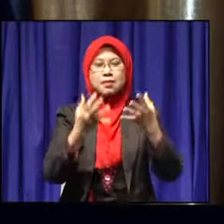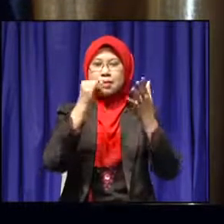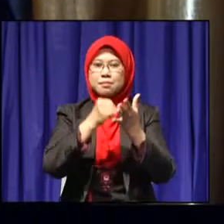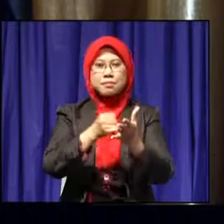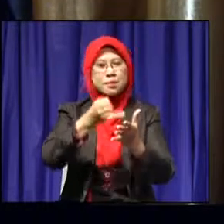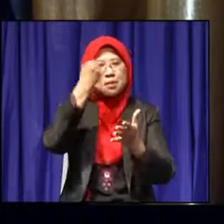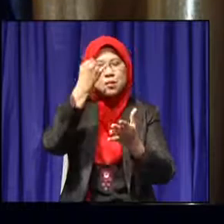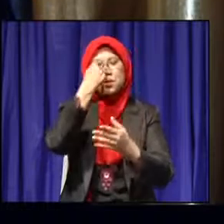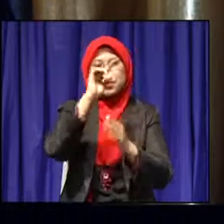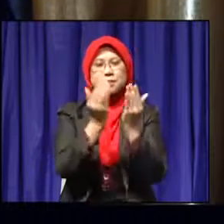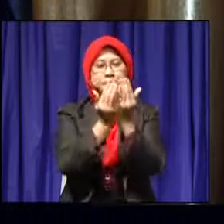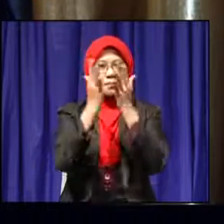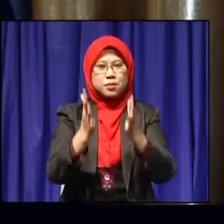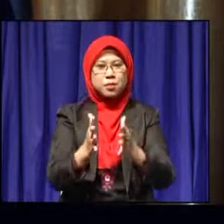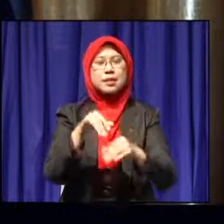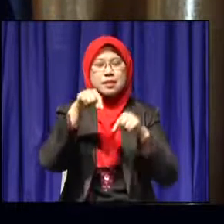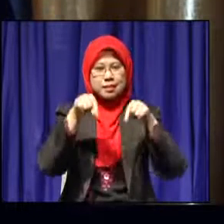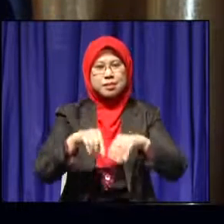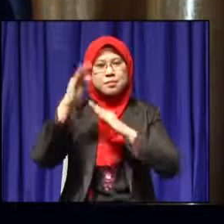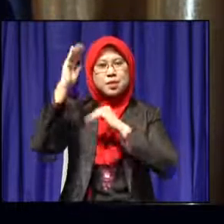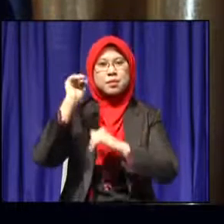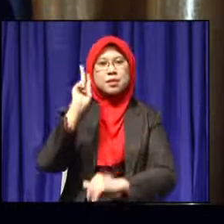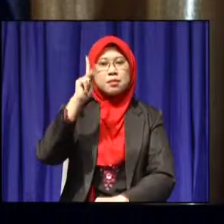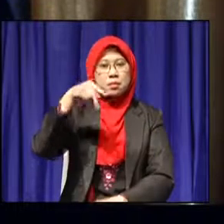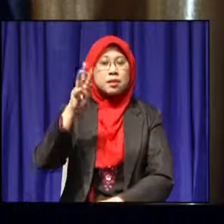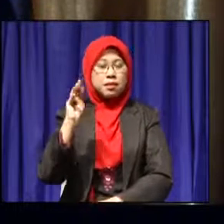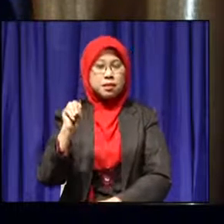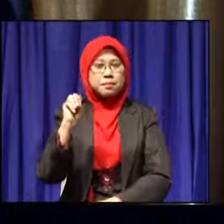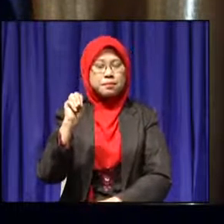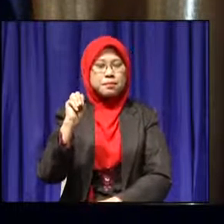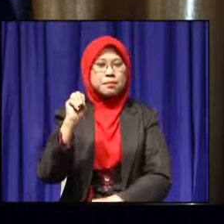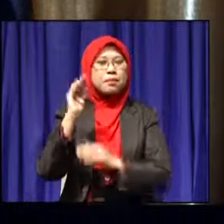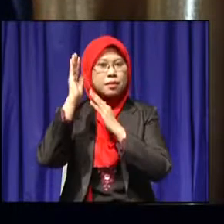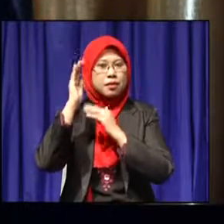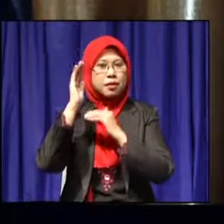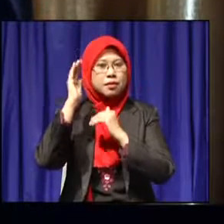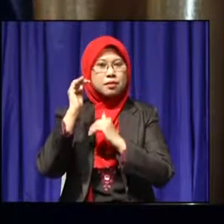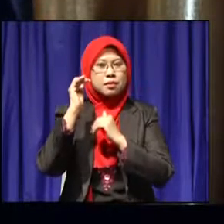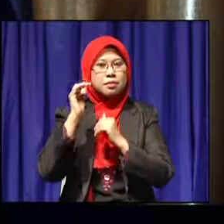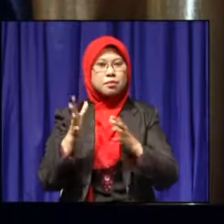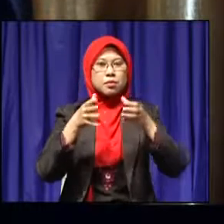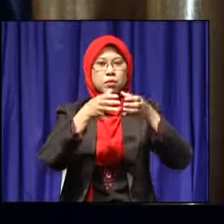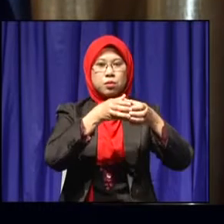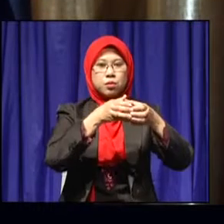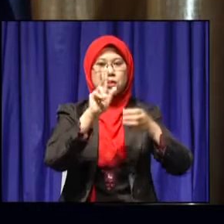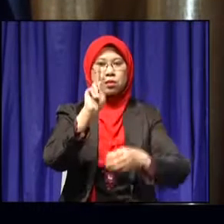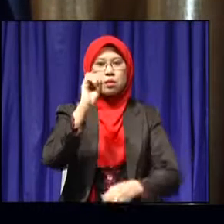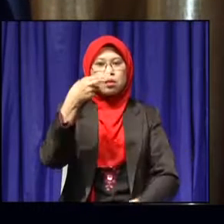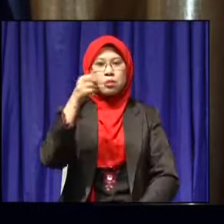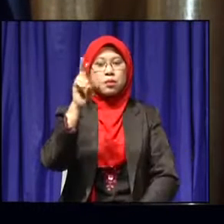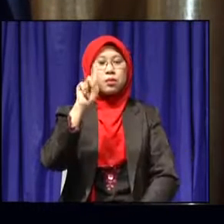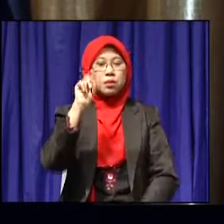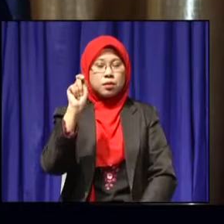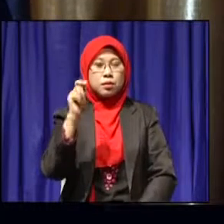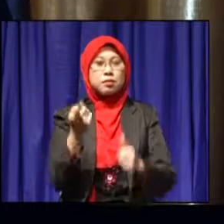kepada gereja di inilah harapanmu TPM supaya pohon ini chord ini